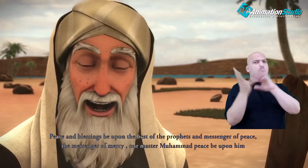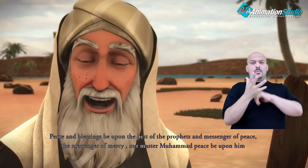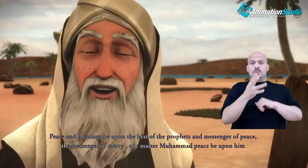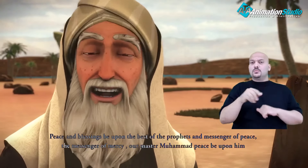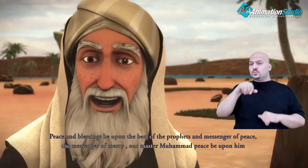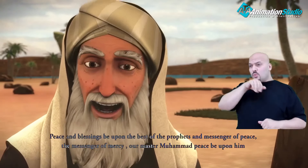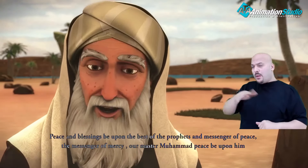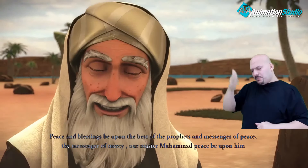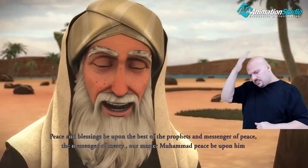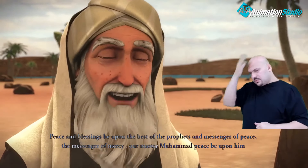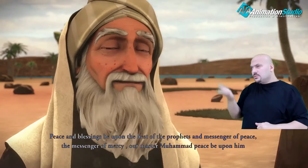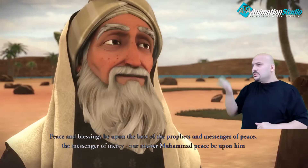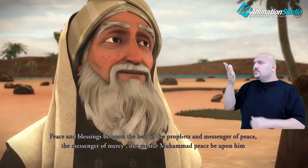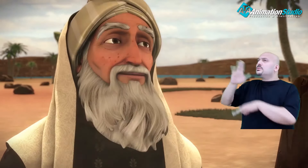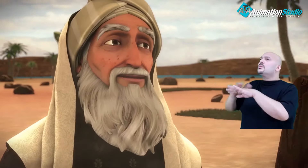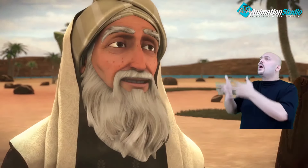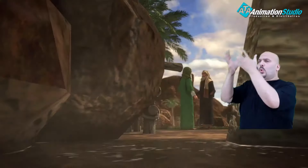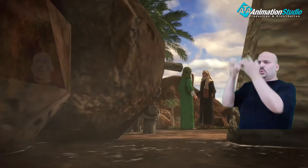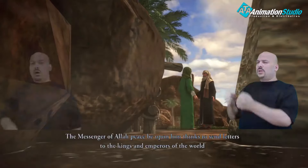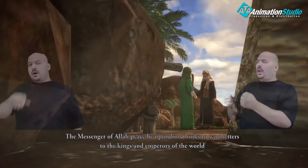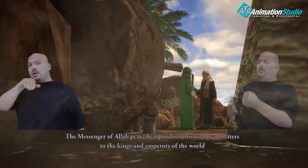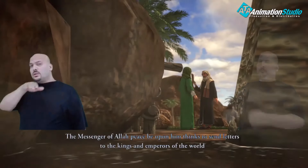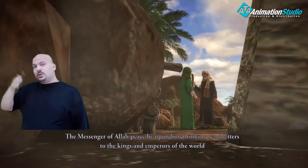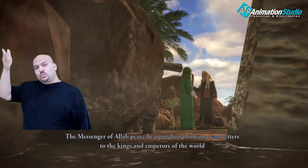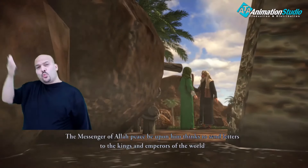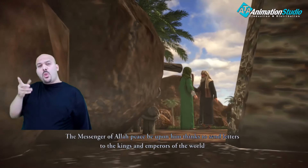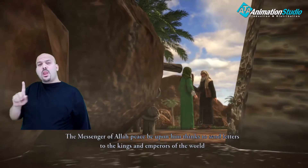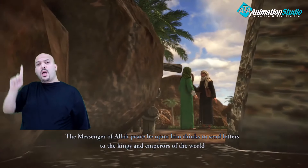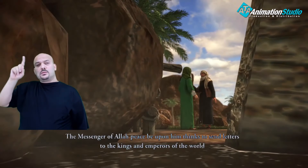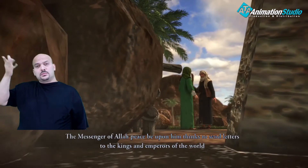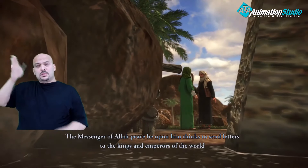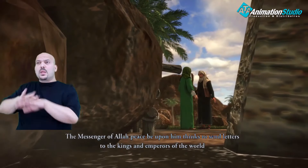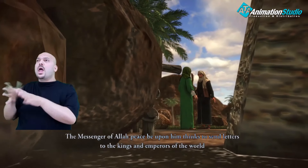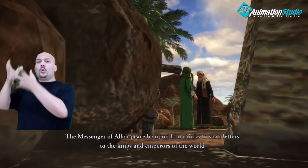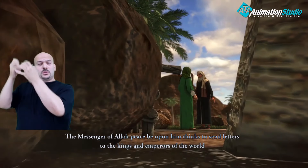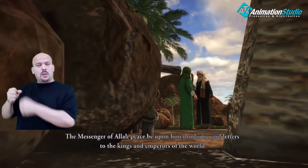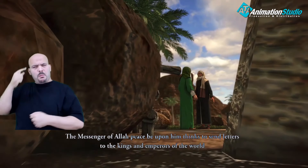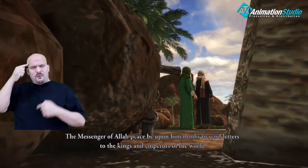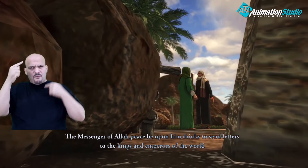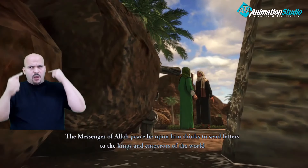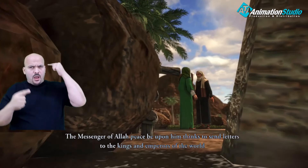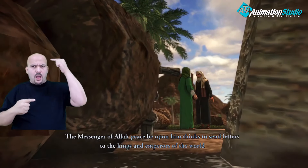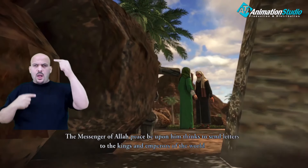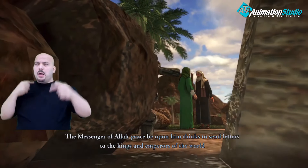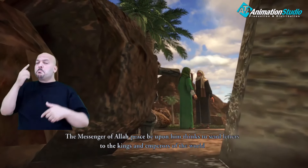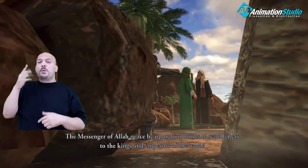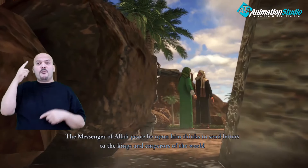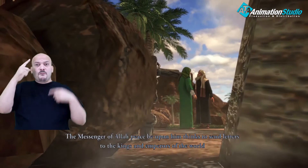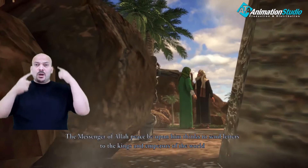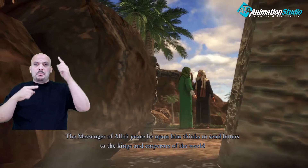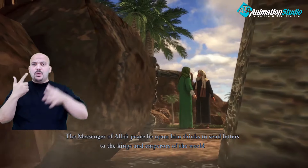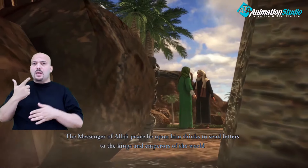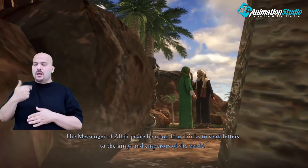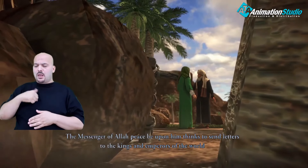صلى الله عليه وسلم. رسول الله صلى الله عليه وسلم يفكر في